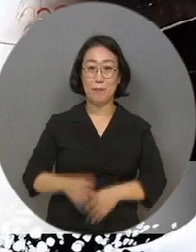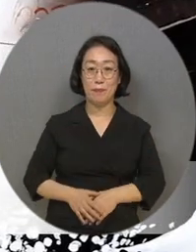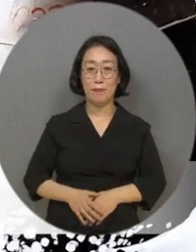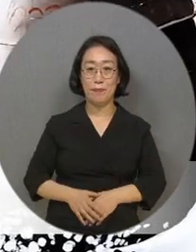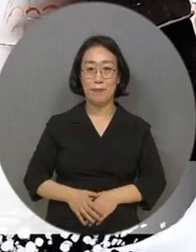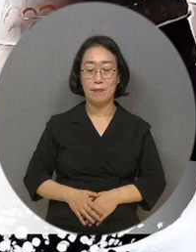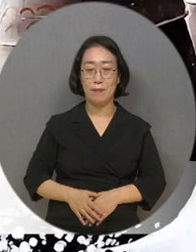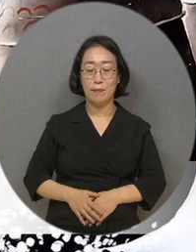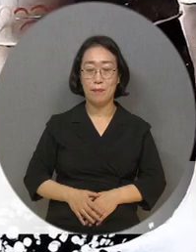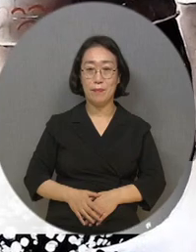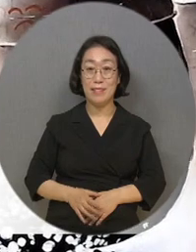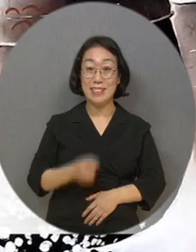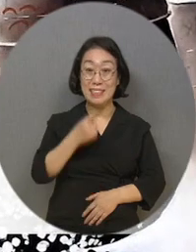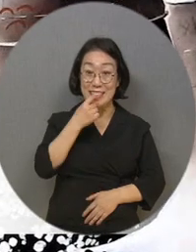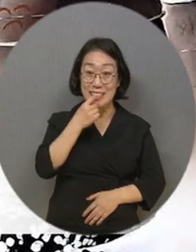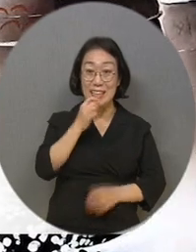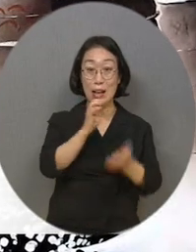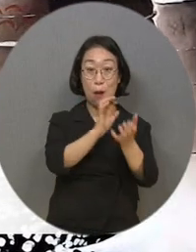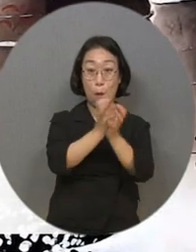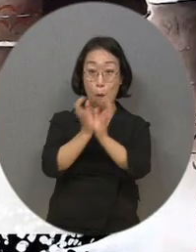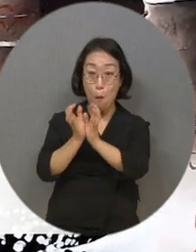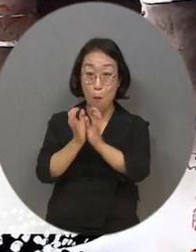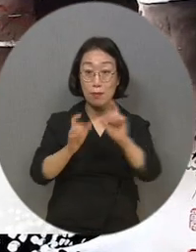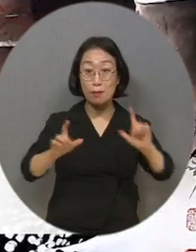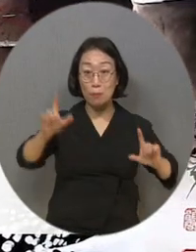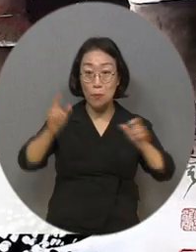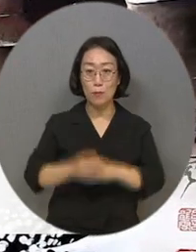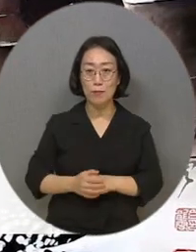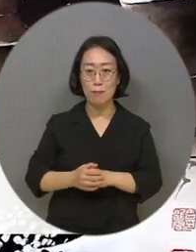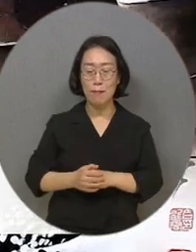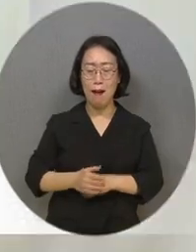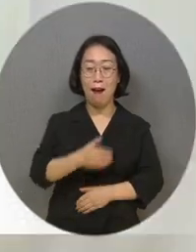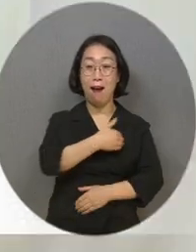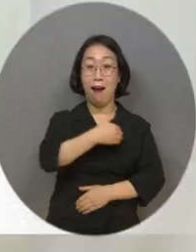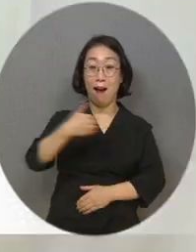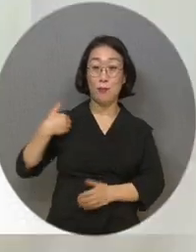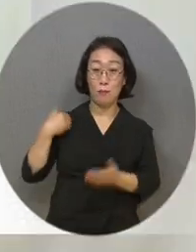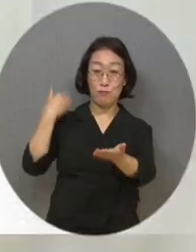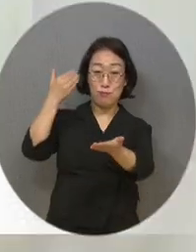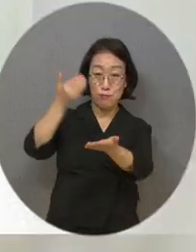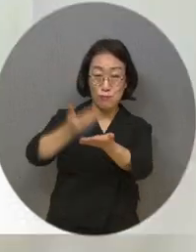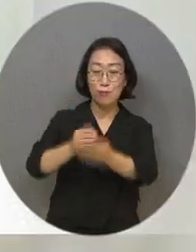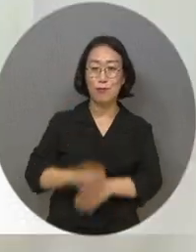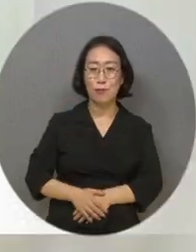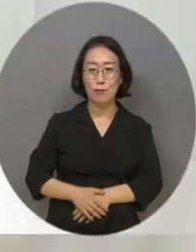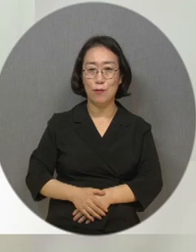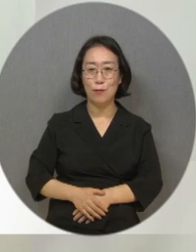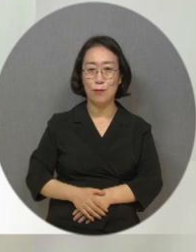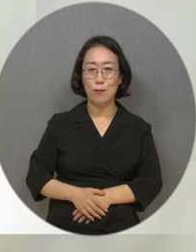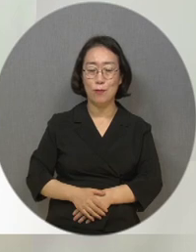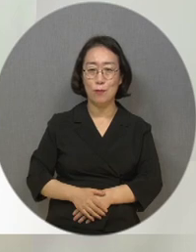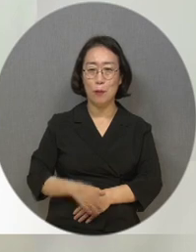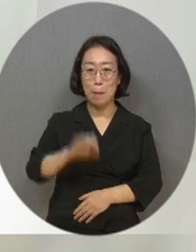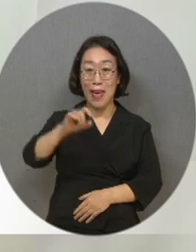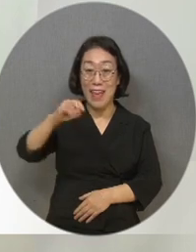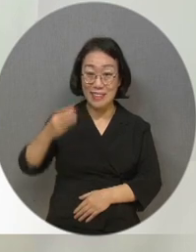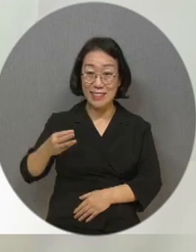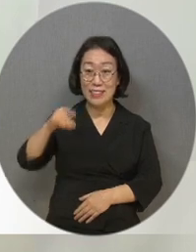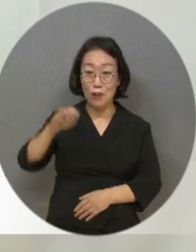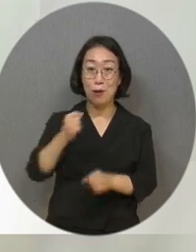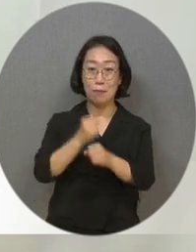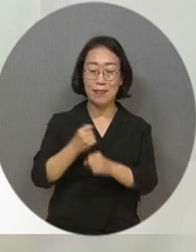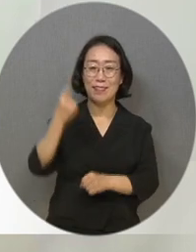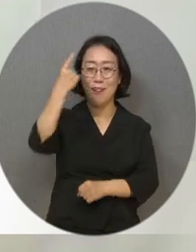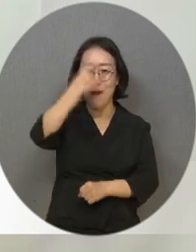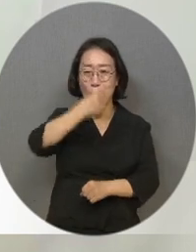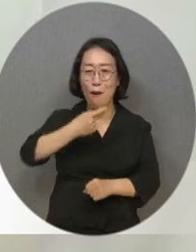장독 사이로 화사하게 핀 매실꽃은 풍요롭게 느껴지며 매실청을 담고 있는 홍쌍리 명인의 웃는